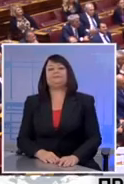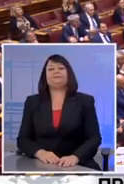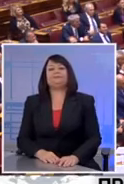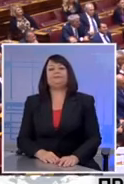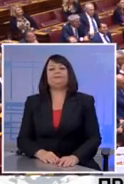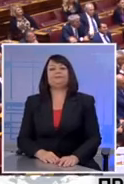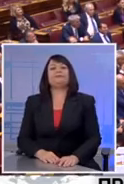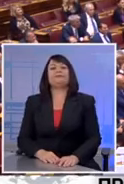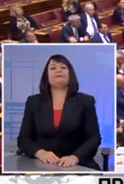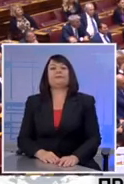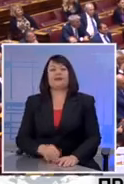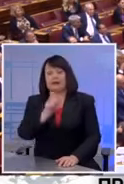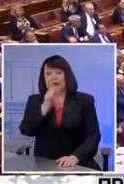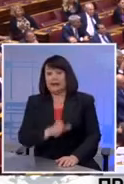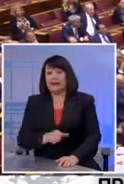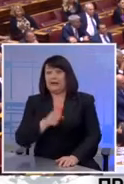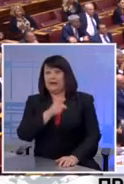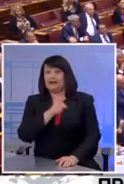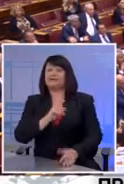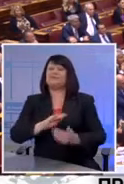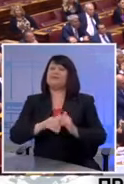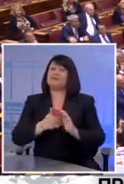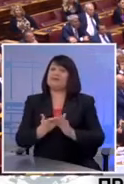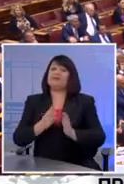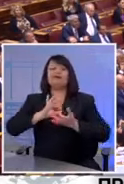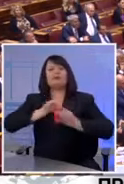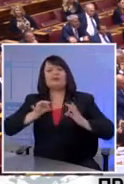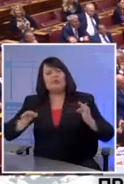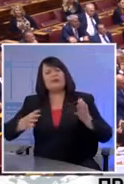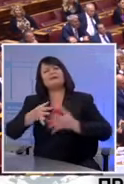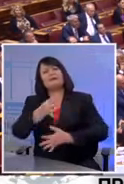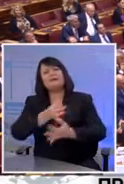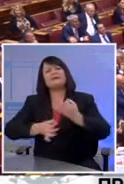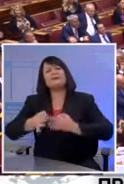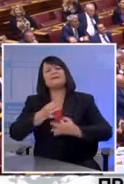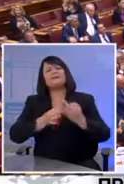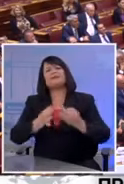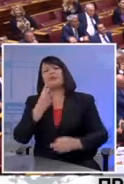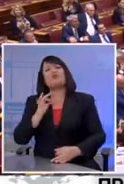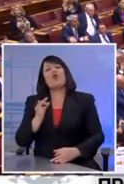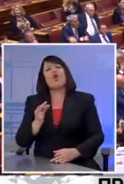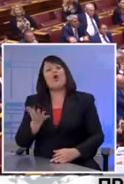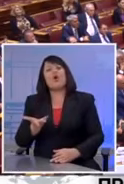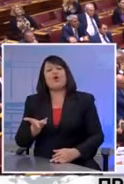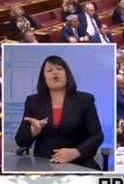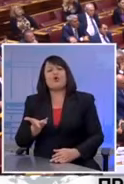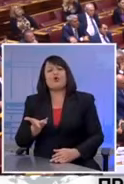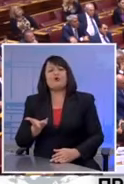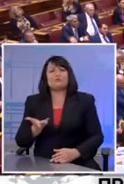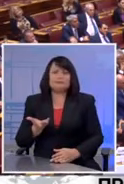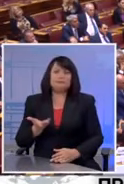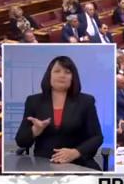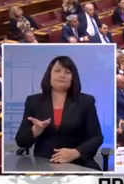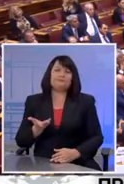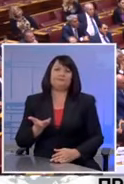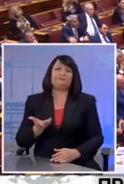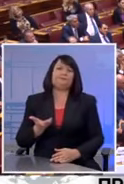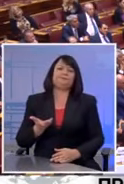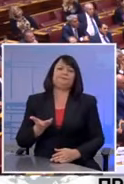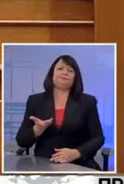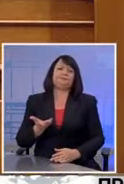Μας κάνατε μια πολύ ενδιαφέρουσα ανάλυση γιατί ο περιορισμός της ζήτησης αυξάνει το